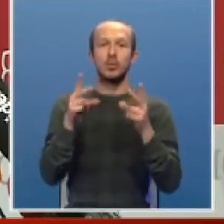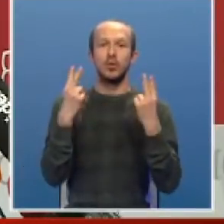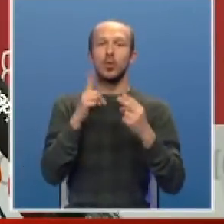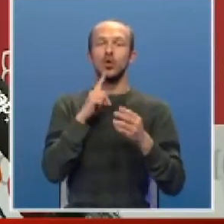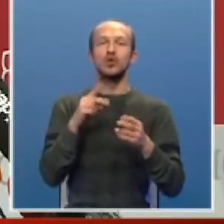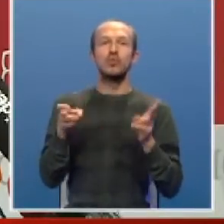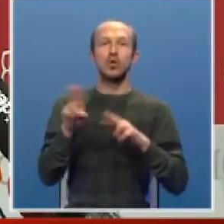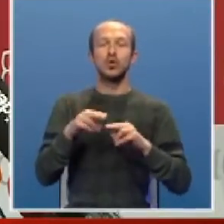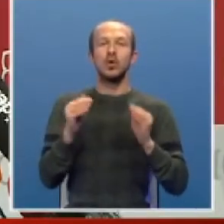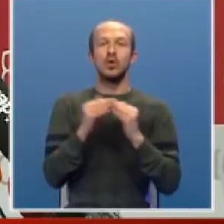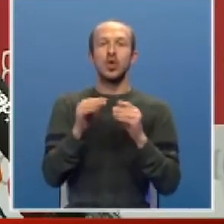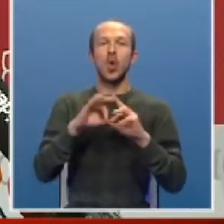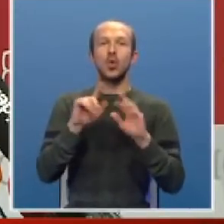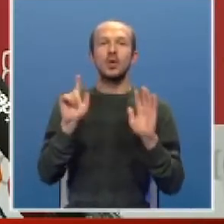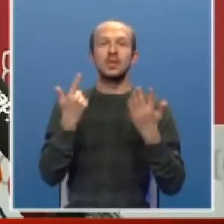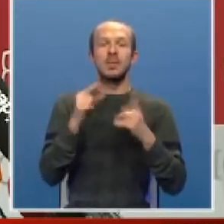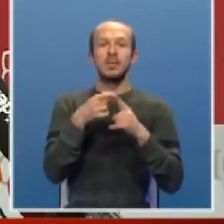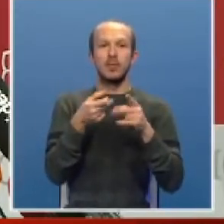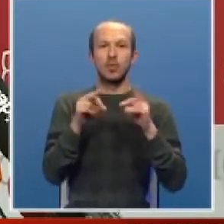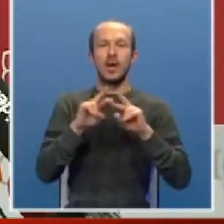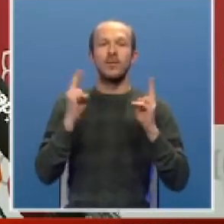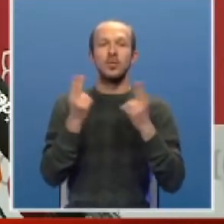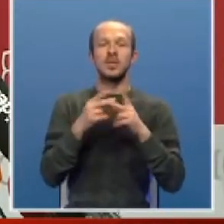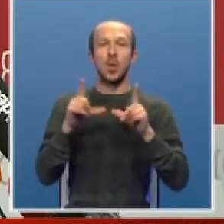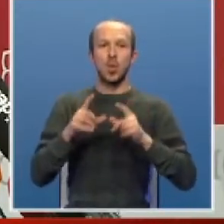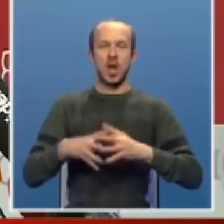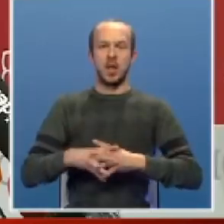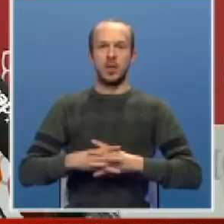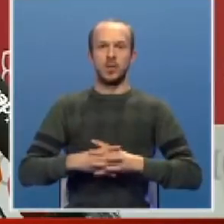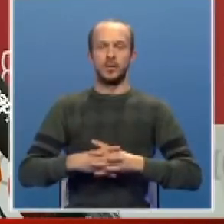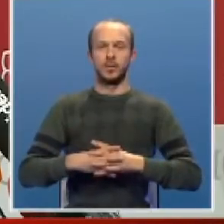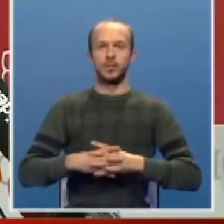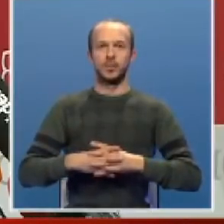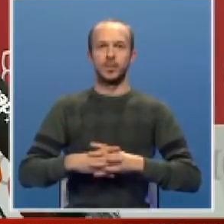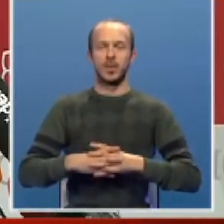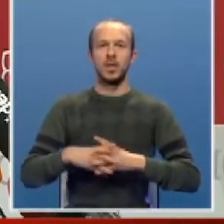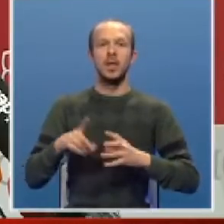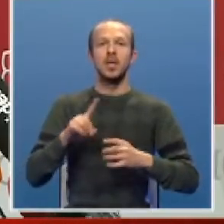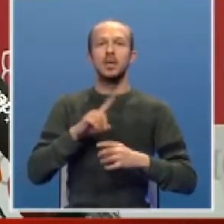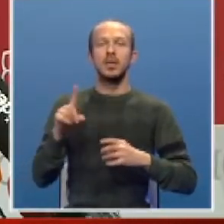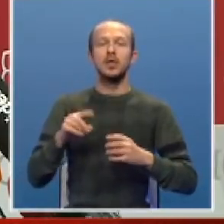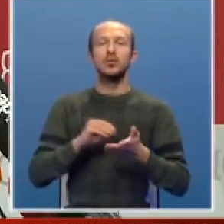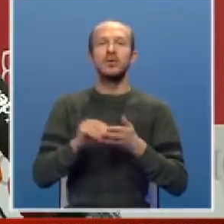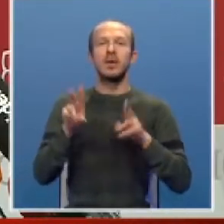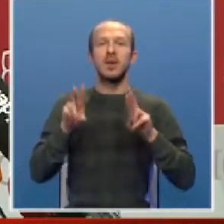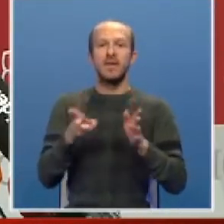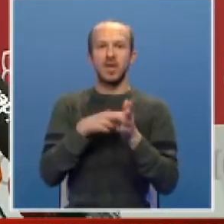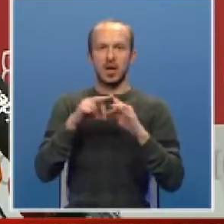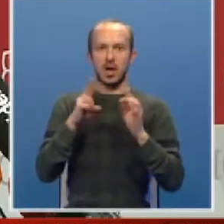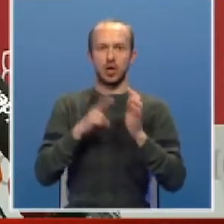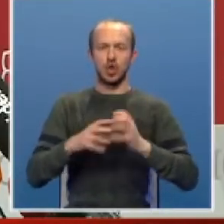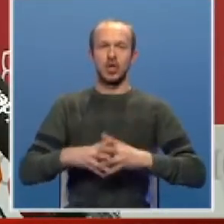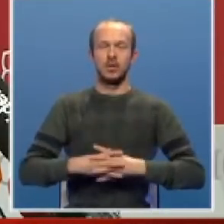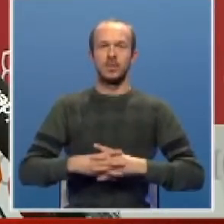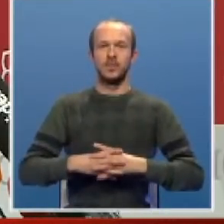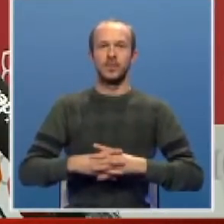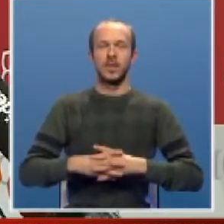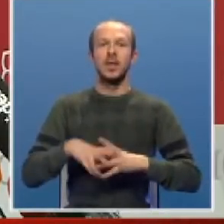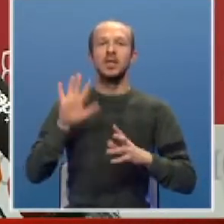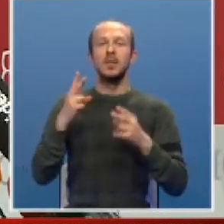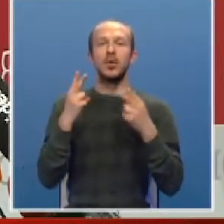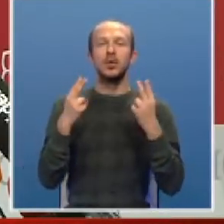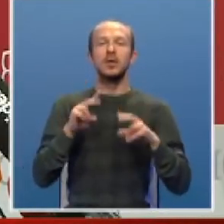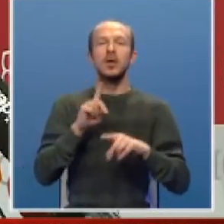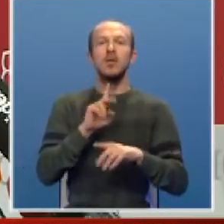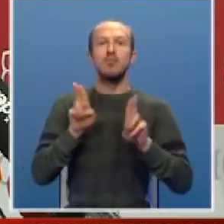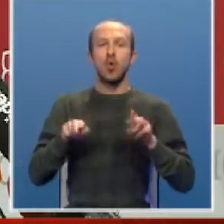su posloženi oko 17 preporuka Evropske unije nisu profilisani na pravi način, da ti prioriteti